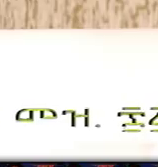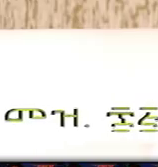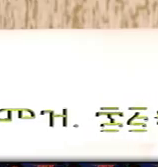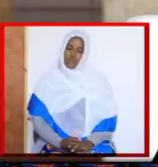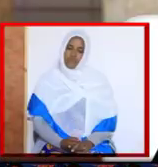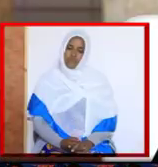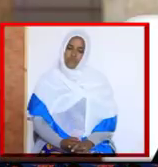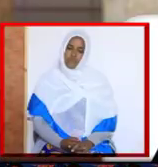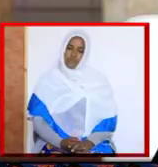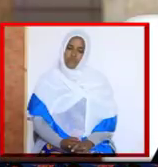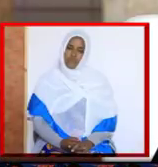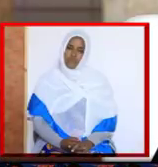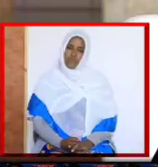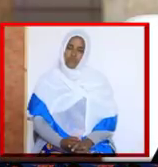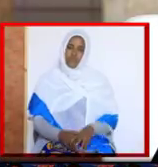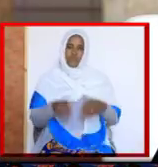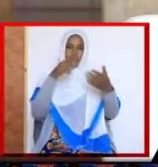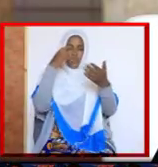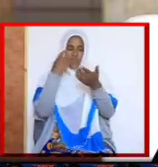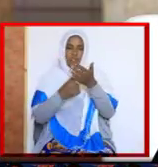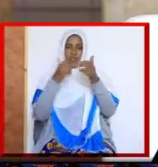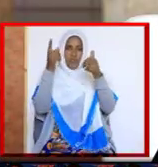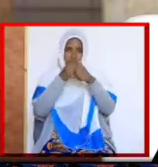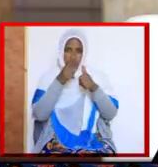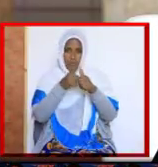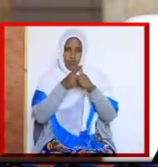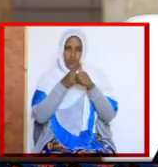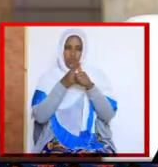ክርስቶስ። ይሄ መጀመሪያው